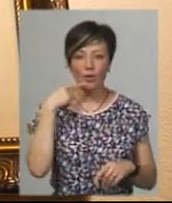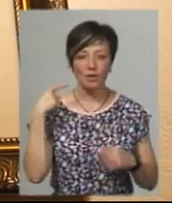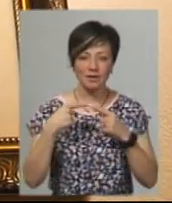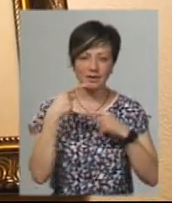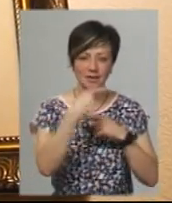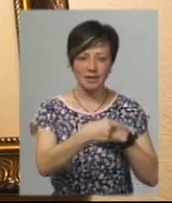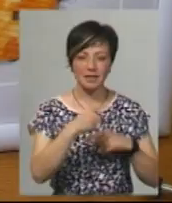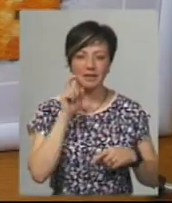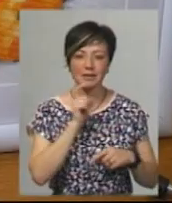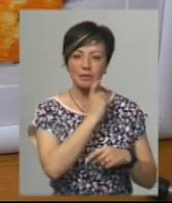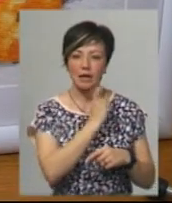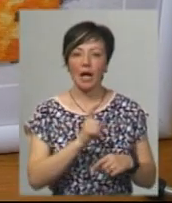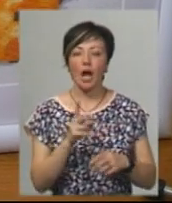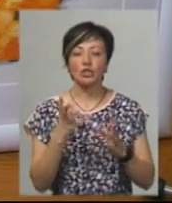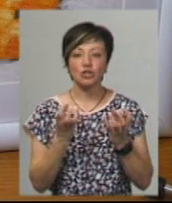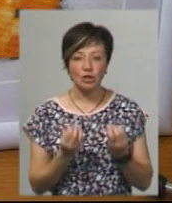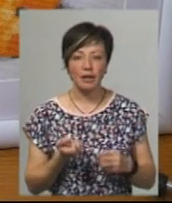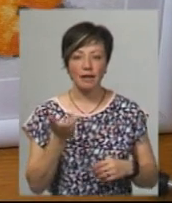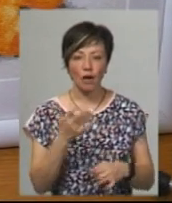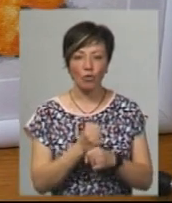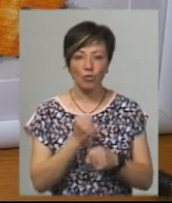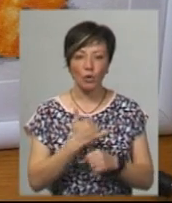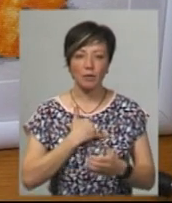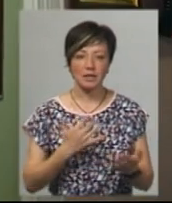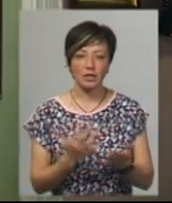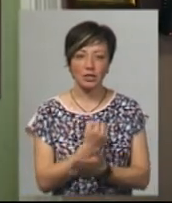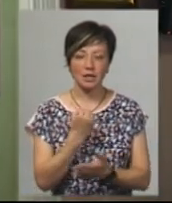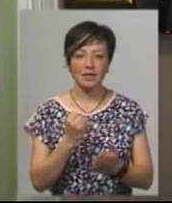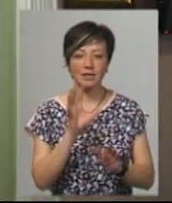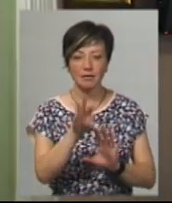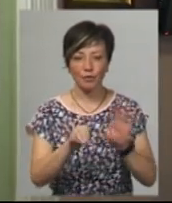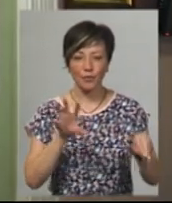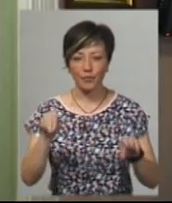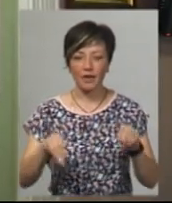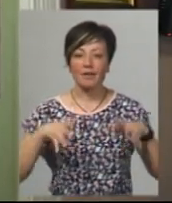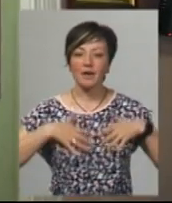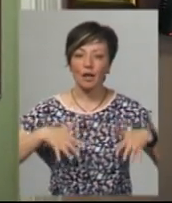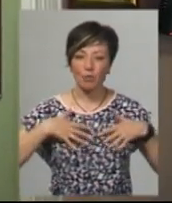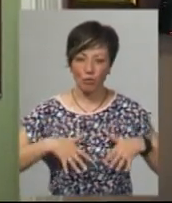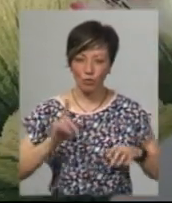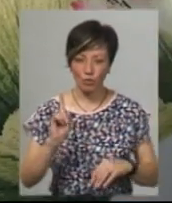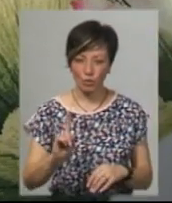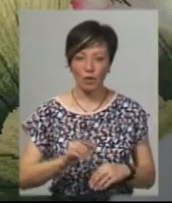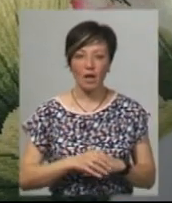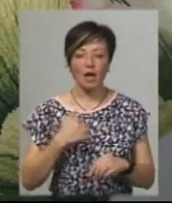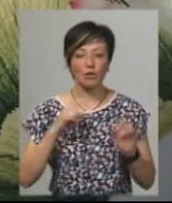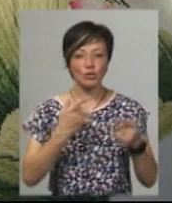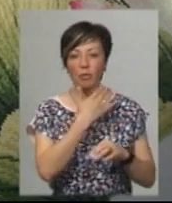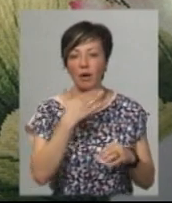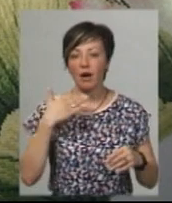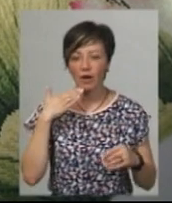Петропавловськ-Камчатській. Ще декілька робіт в мене знайшли свої оселі в Криму, до речі, бо я дуже